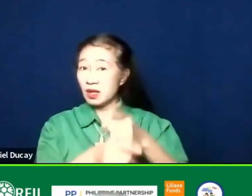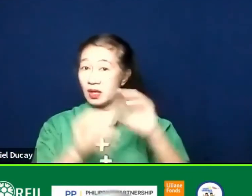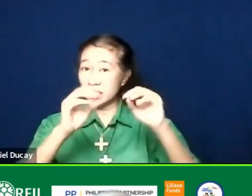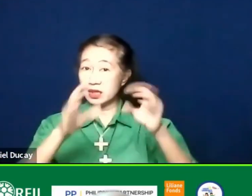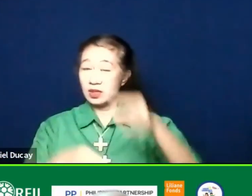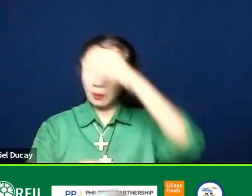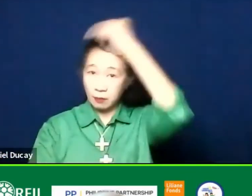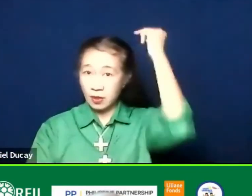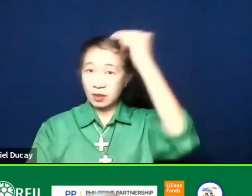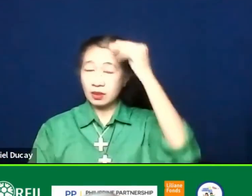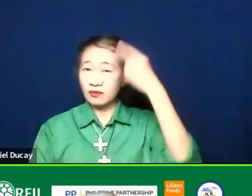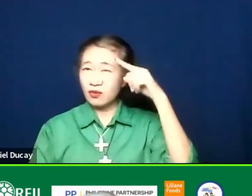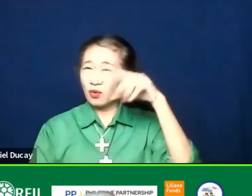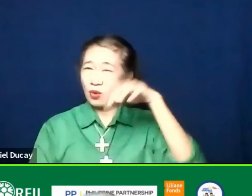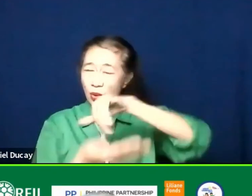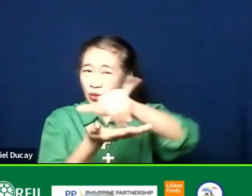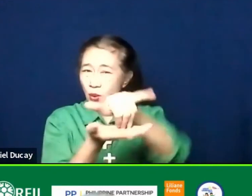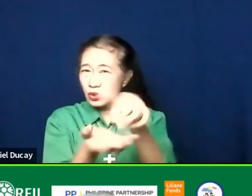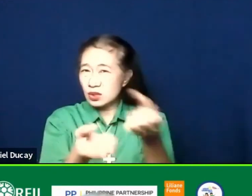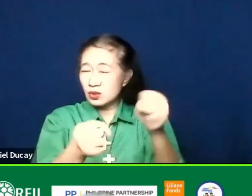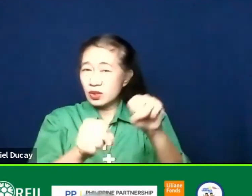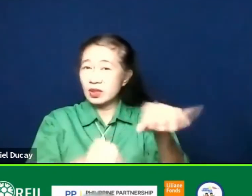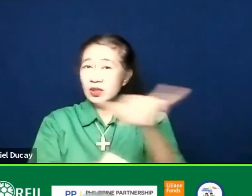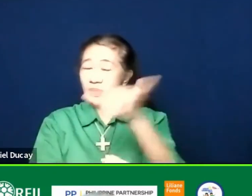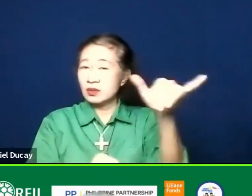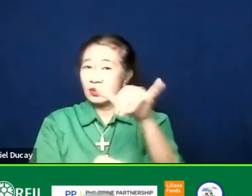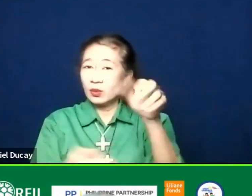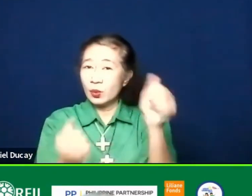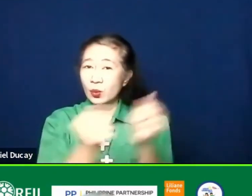Okay, so sa mga ganung sitwasyon, kagaya din sa mga